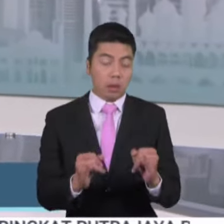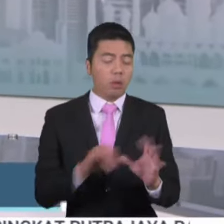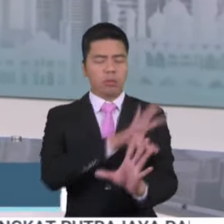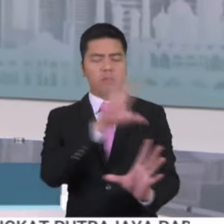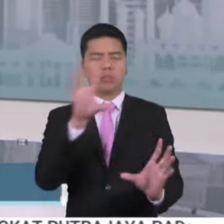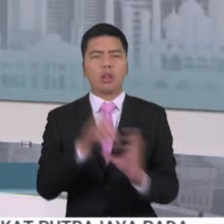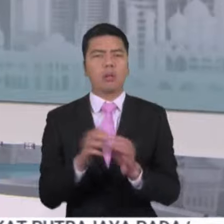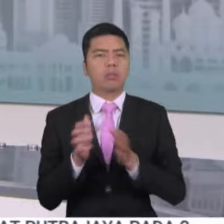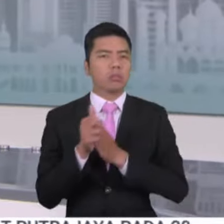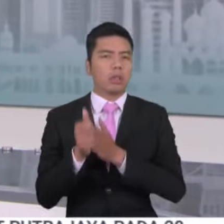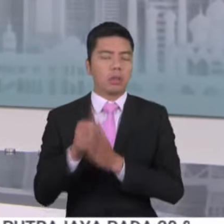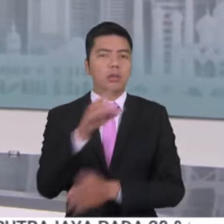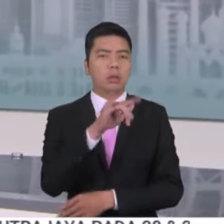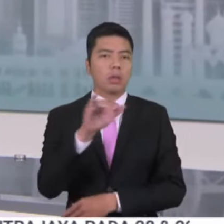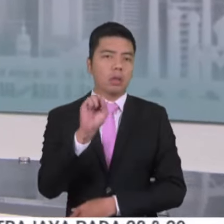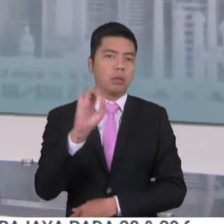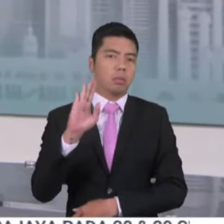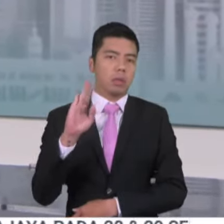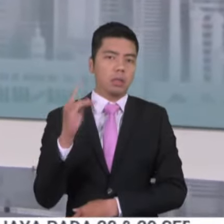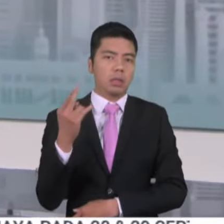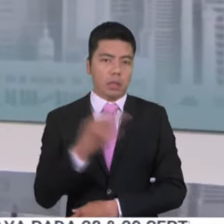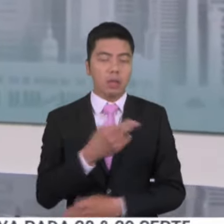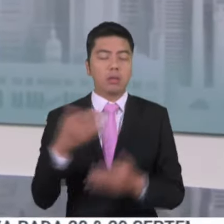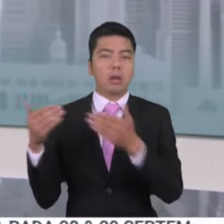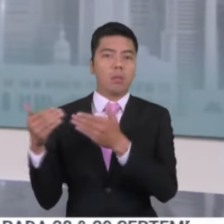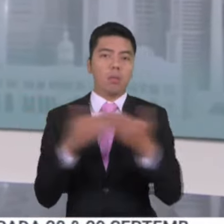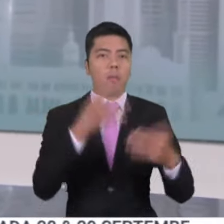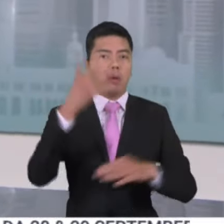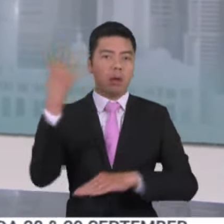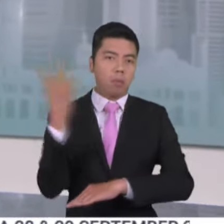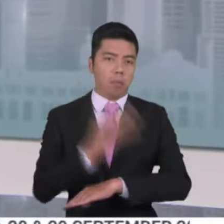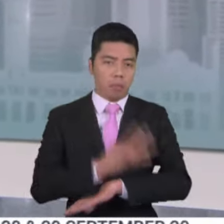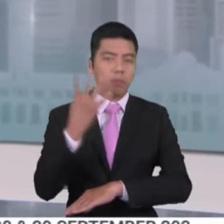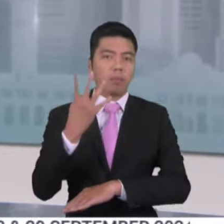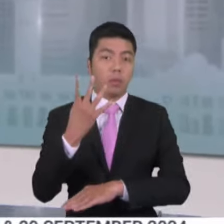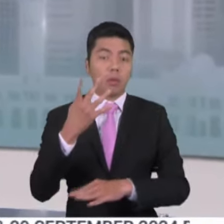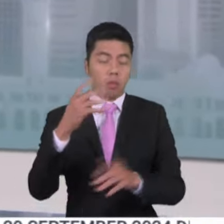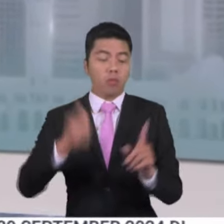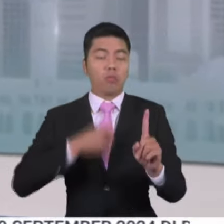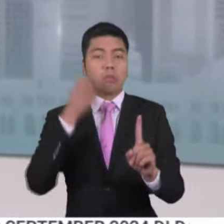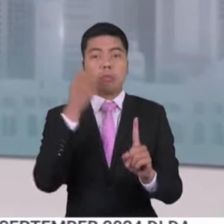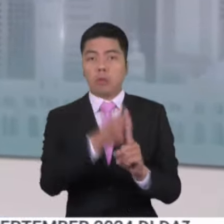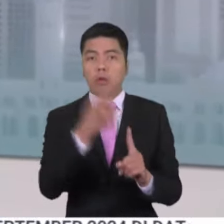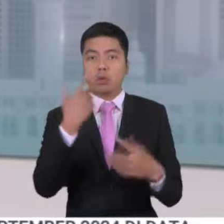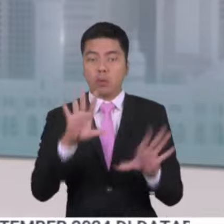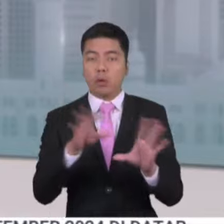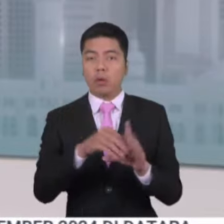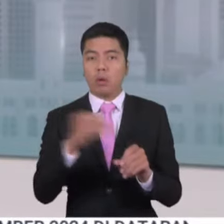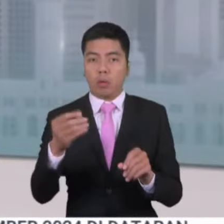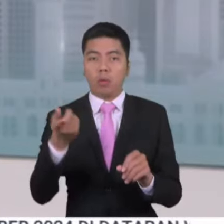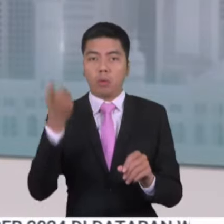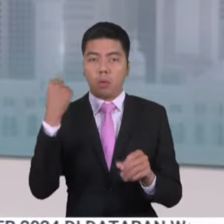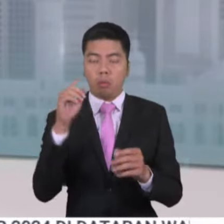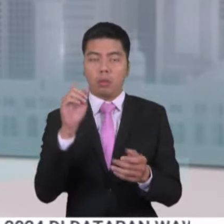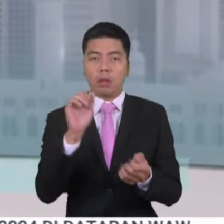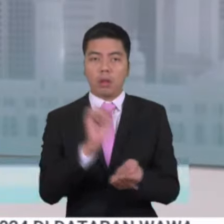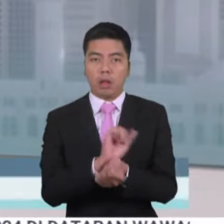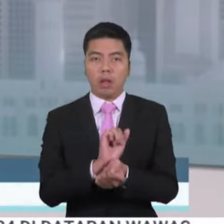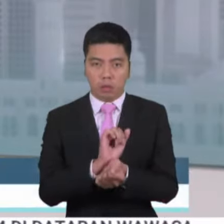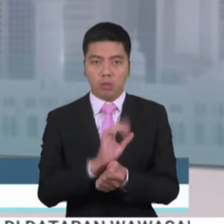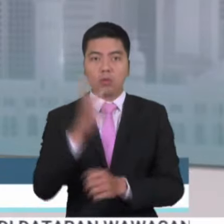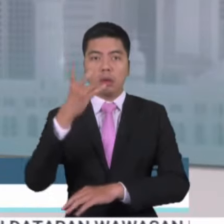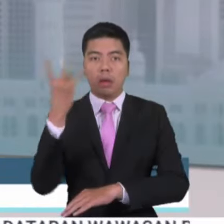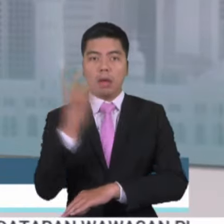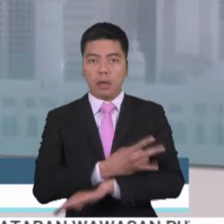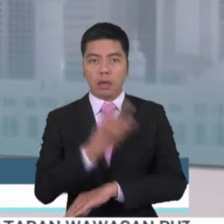24 individu termasuk pemimpin kanan GISBH disambung selama 4 hari. Perintah dikeluarkan selepas tempoh tahanan